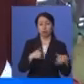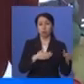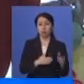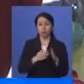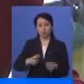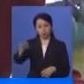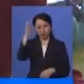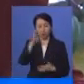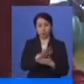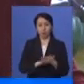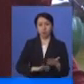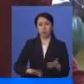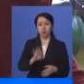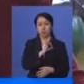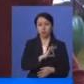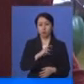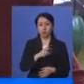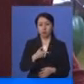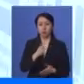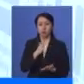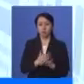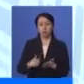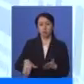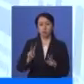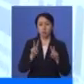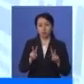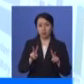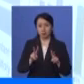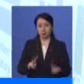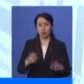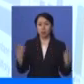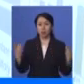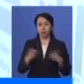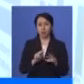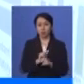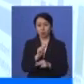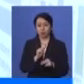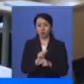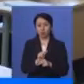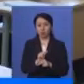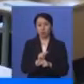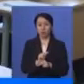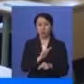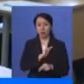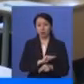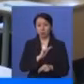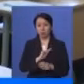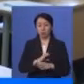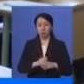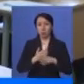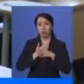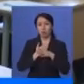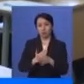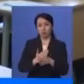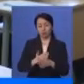образовательного процесса с использованием dot где размещена вся нормативная база и необходимая информация для обучающихся сотрудников контакты для поддержки